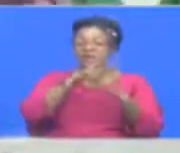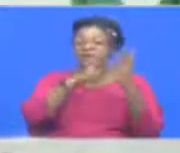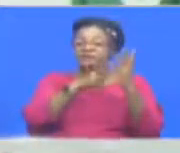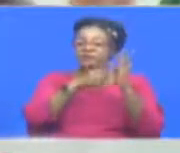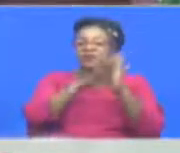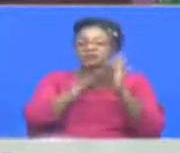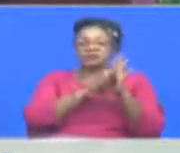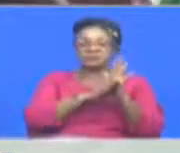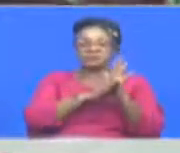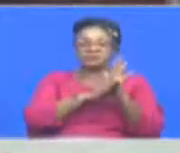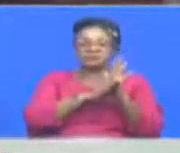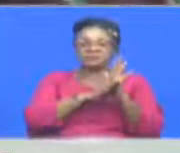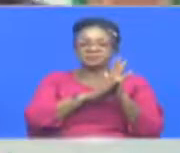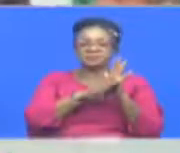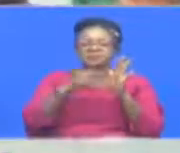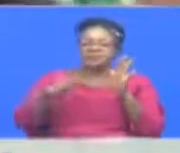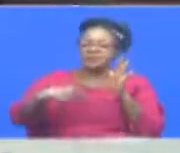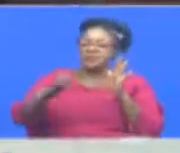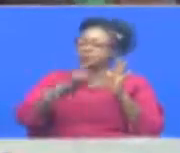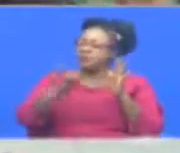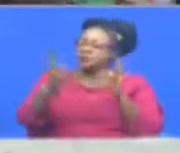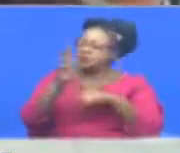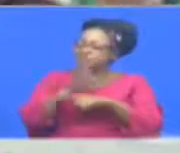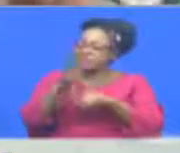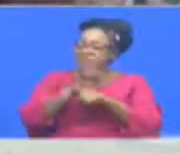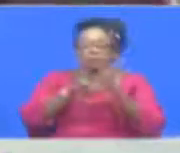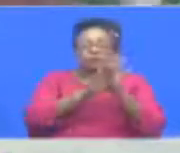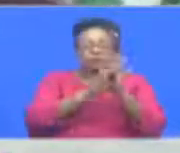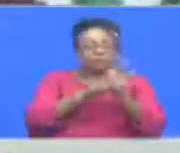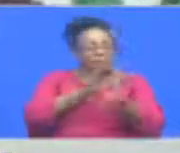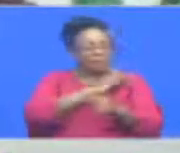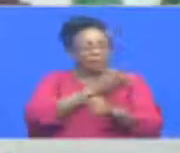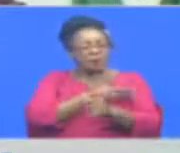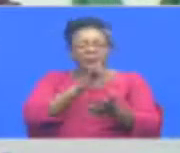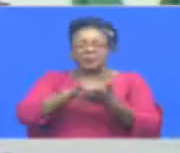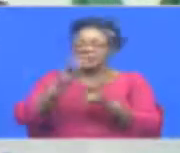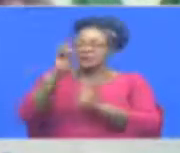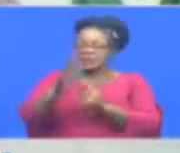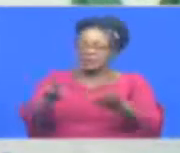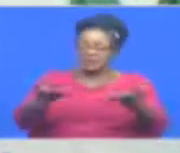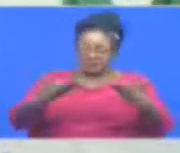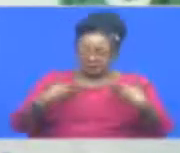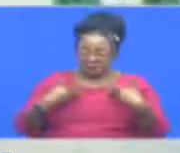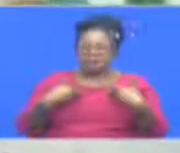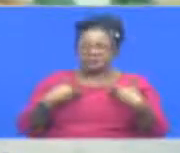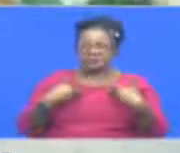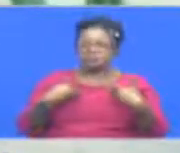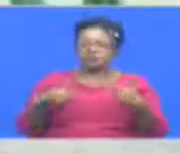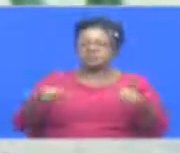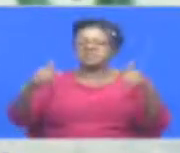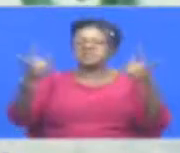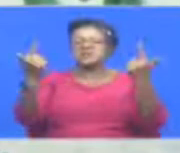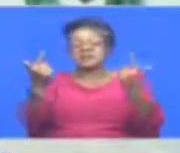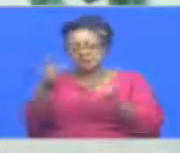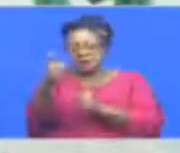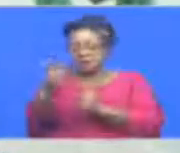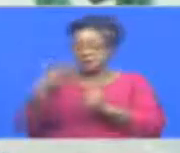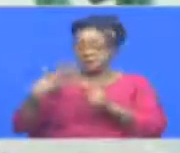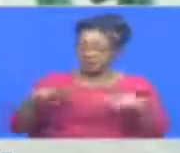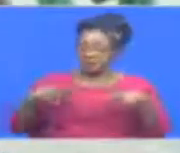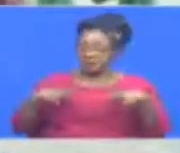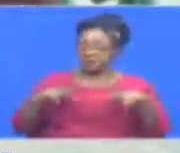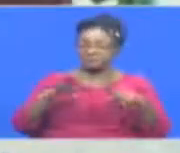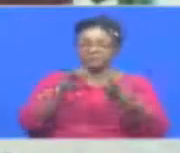not use the constitutional power that the Kenyans have given to us to intimidate other people